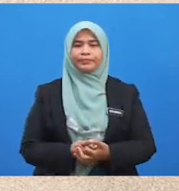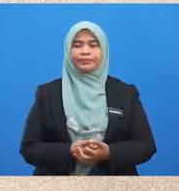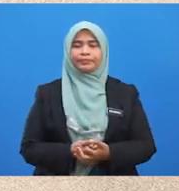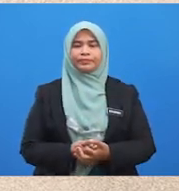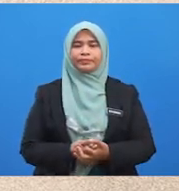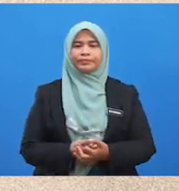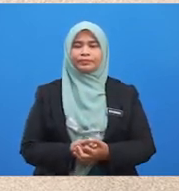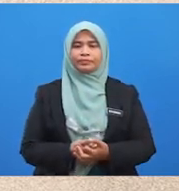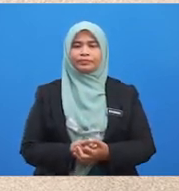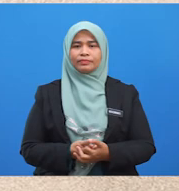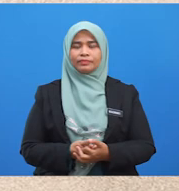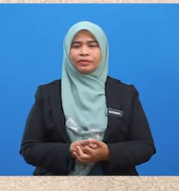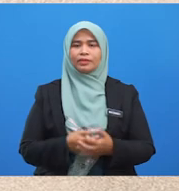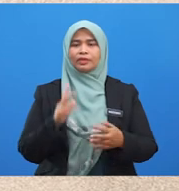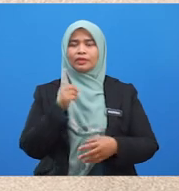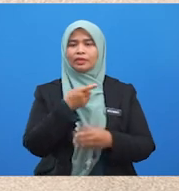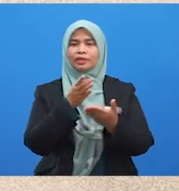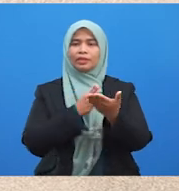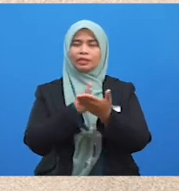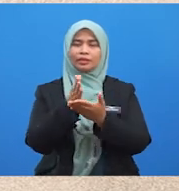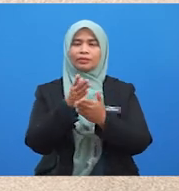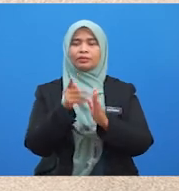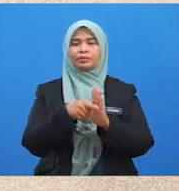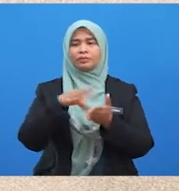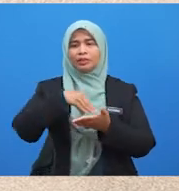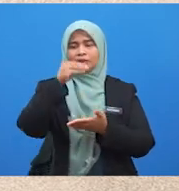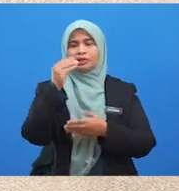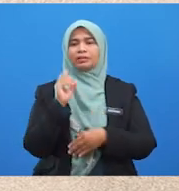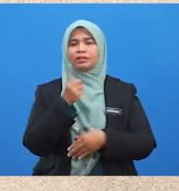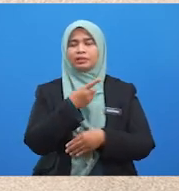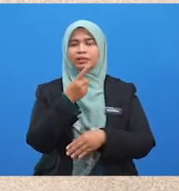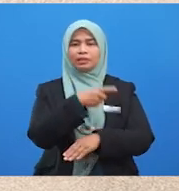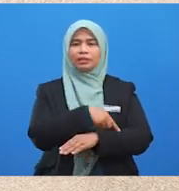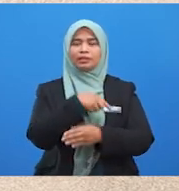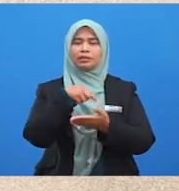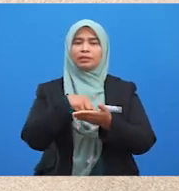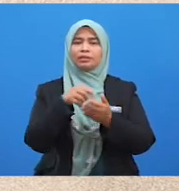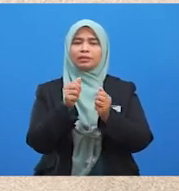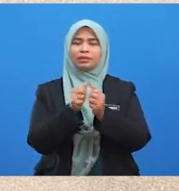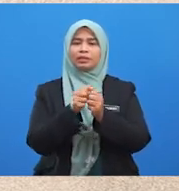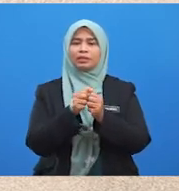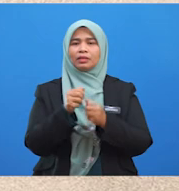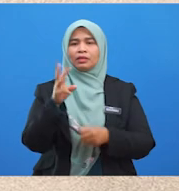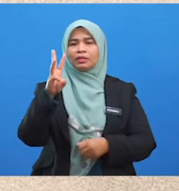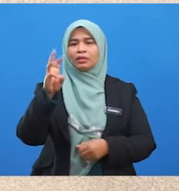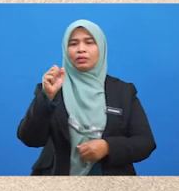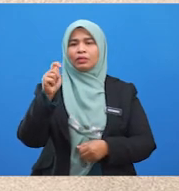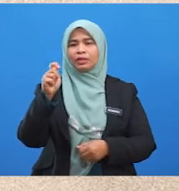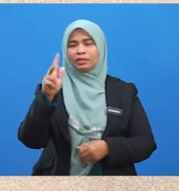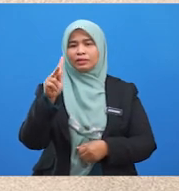Baiklah, murid-murid. Kita teruskan pembelajaran kita pada hari ini dengan watak dan perwatakan.